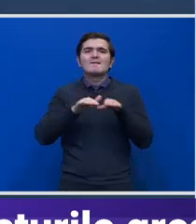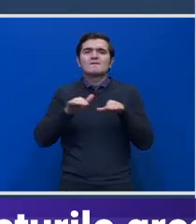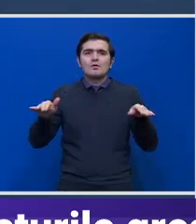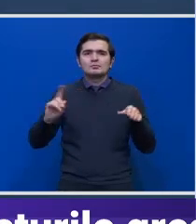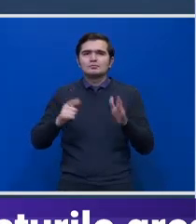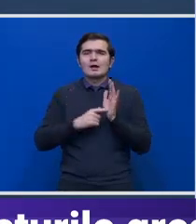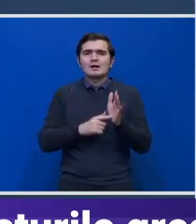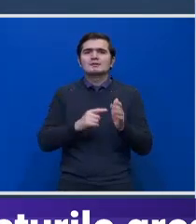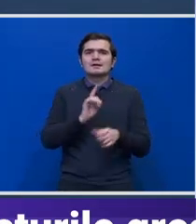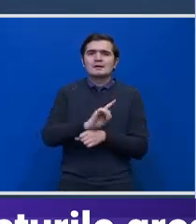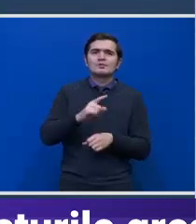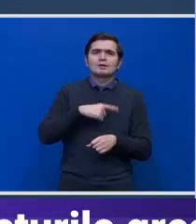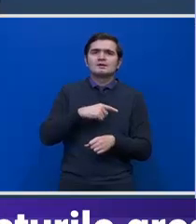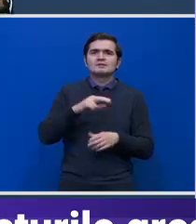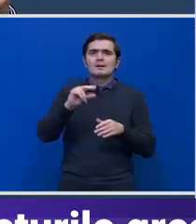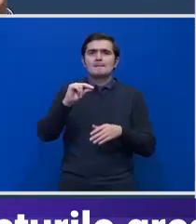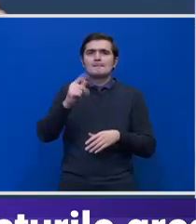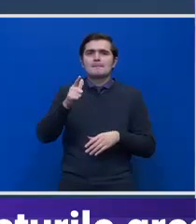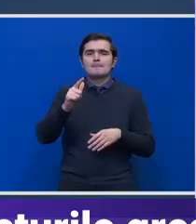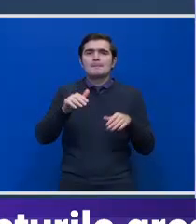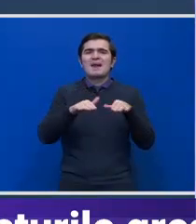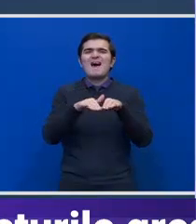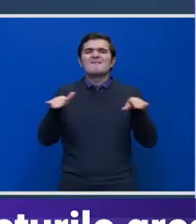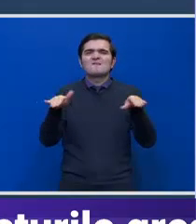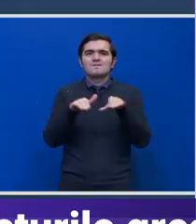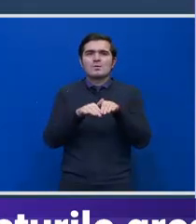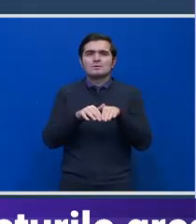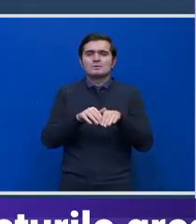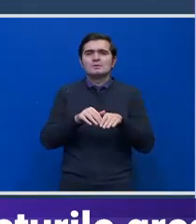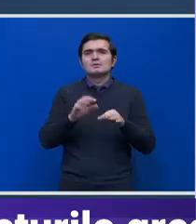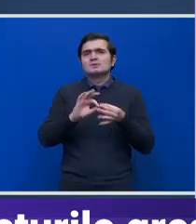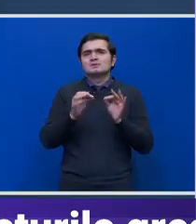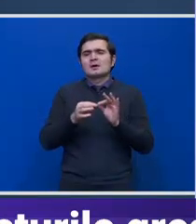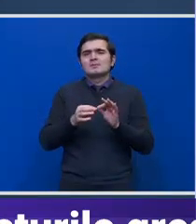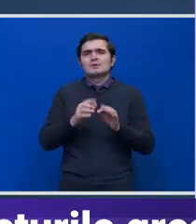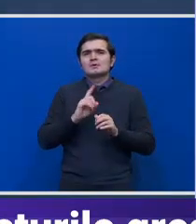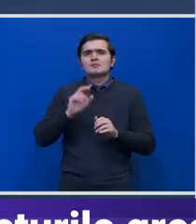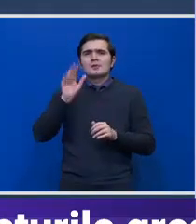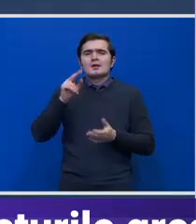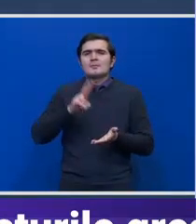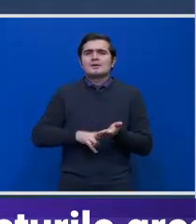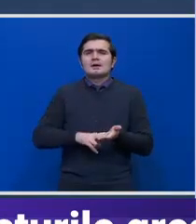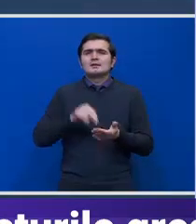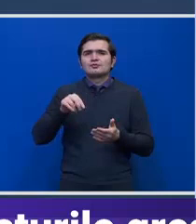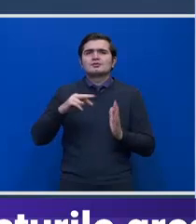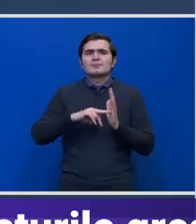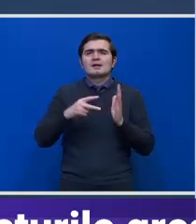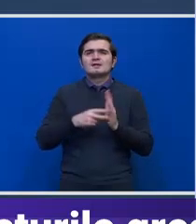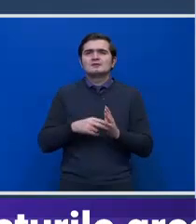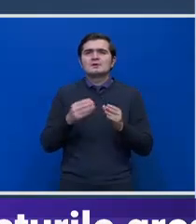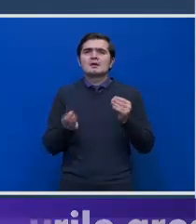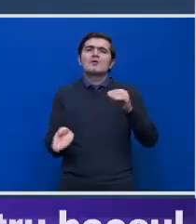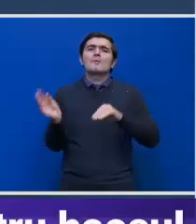să arate că este plafonată și nu are elemente care să arate că este compensată, evident că nu are aplicate mecanismele de